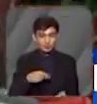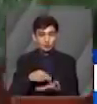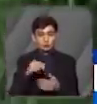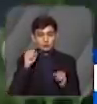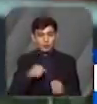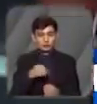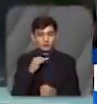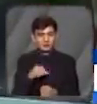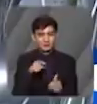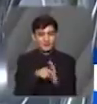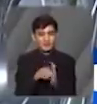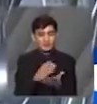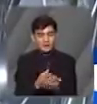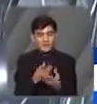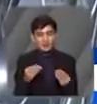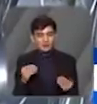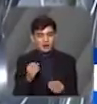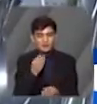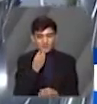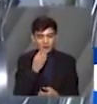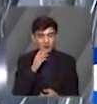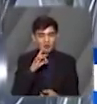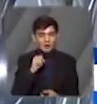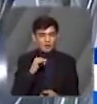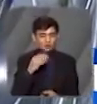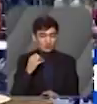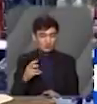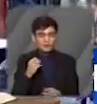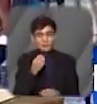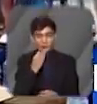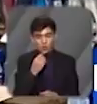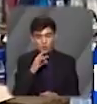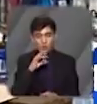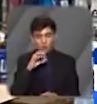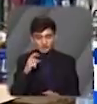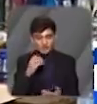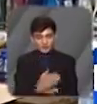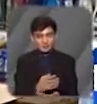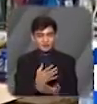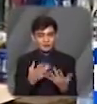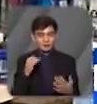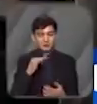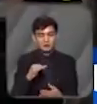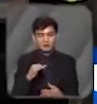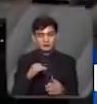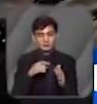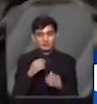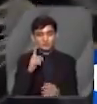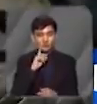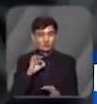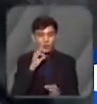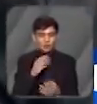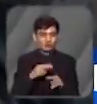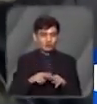алуға болады. Оның ішінде көктем гүлдері раушан, қызғалдақ, орхидея бар. Оған қоса тәтті шоколад пен кәмпиттер және